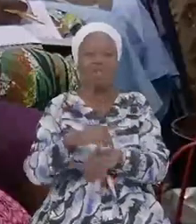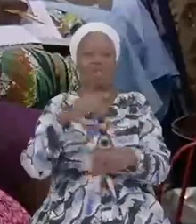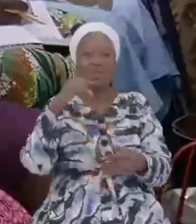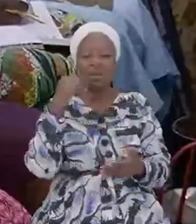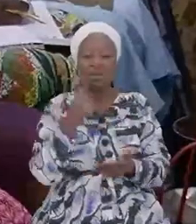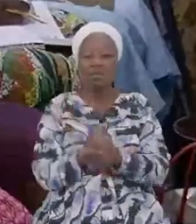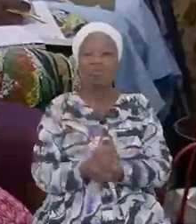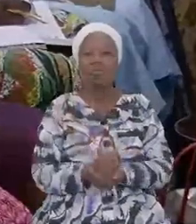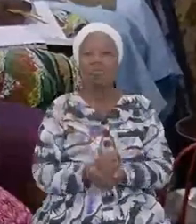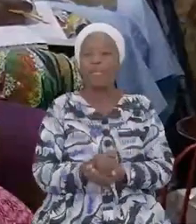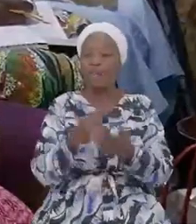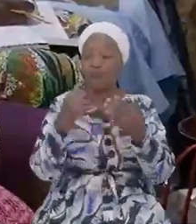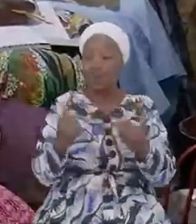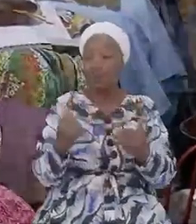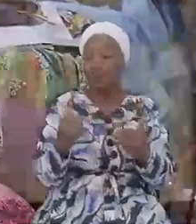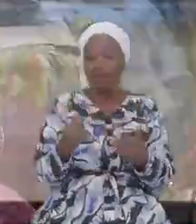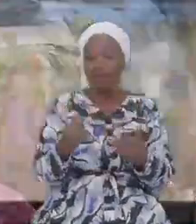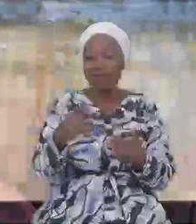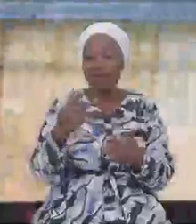Maintenant, si